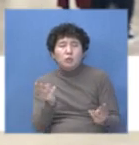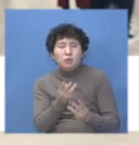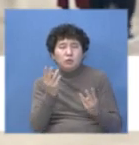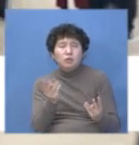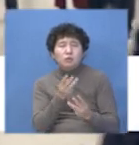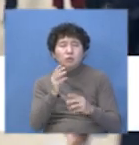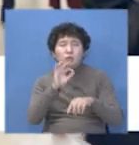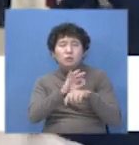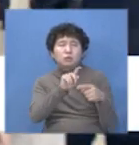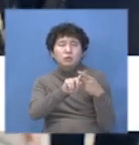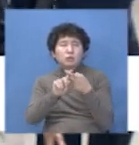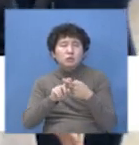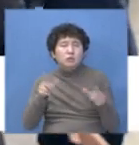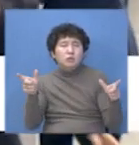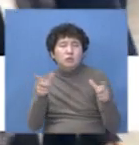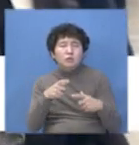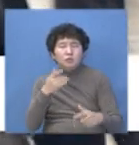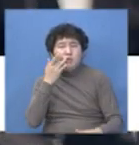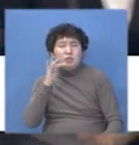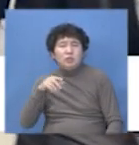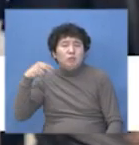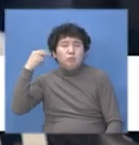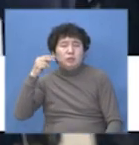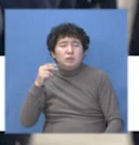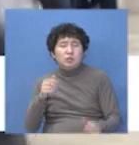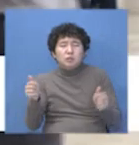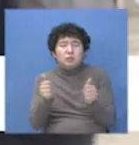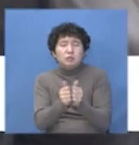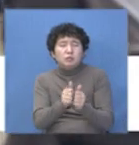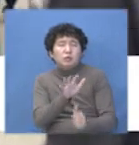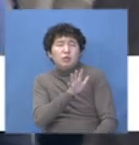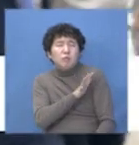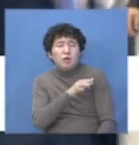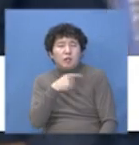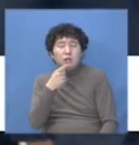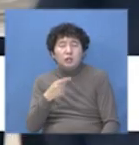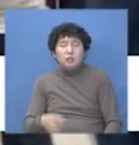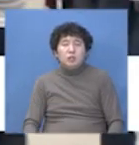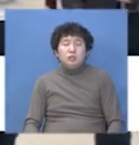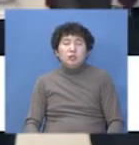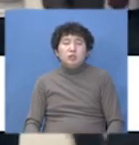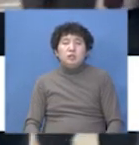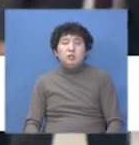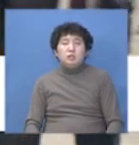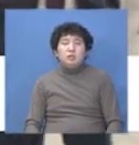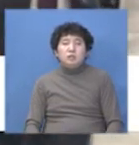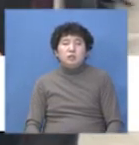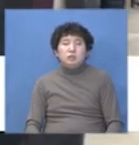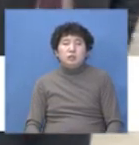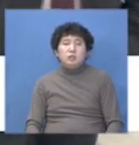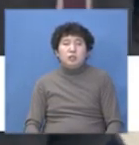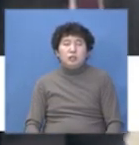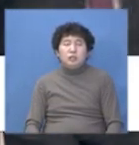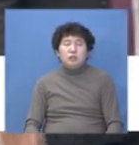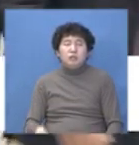дәлел. Қаңтар оқиғасы кезінде Қасым Жомарт Тоқаевтың нағыз көшбасшылық қабілетін көрдік. Ел үшін батыл қадамдар жасады. Бұл шындық. Барлық